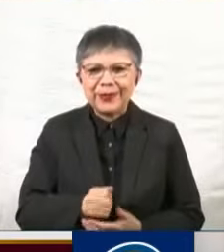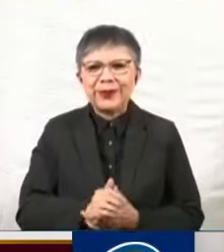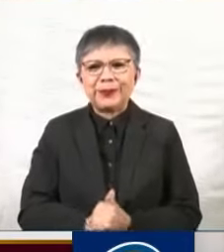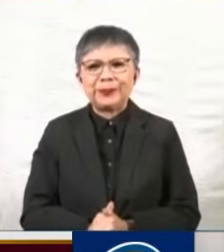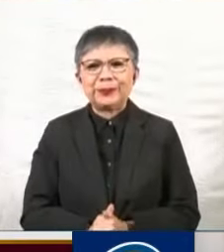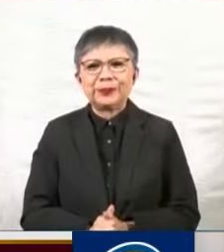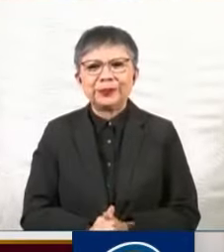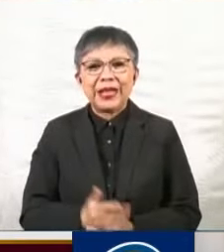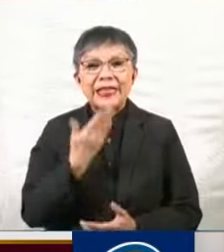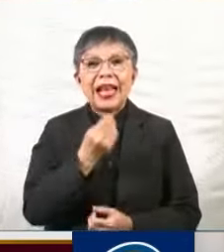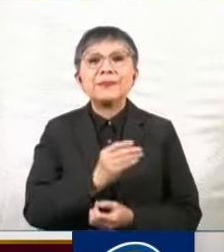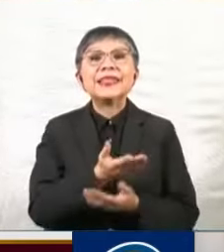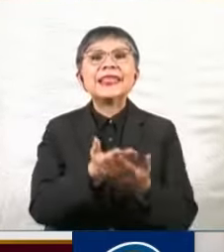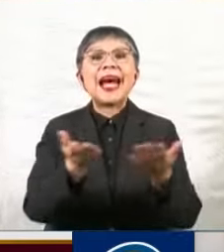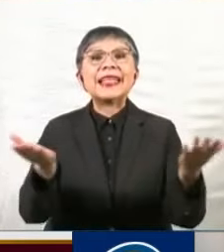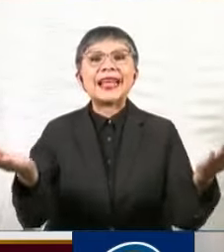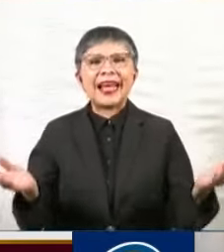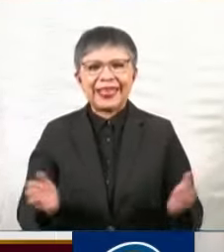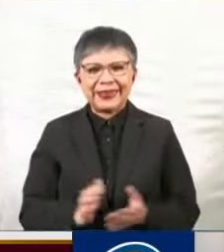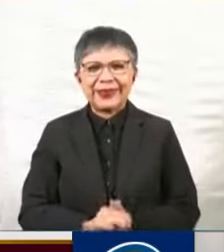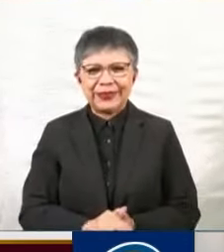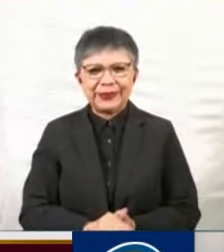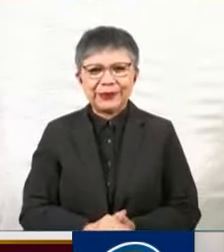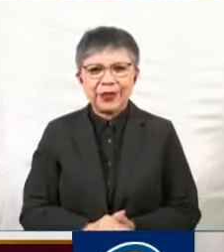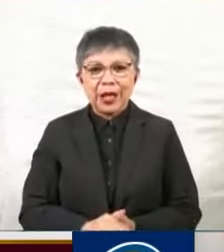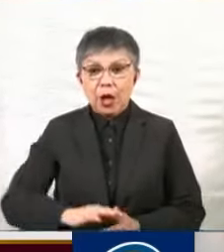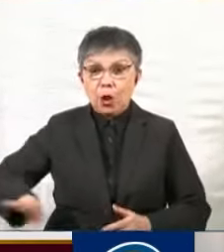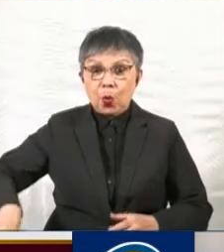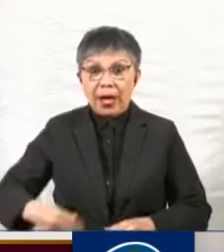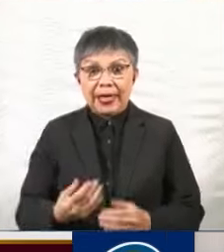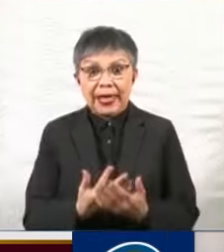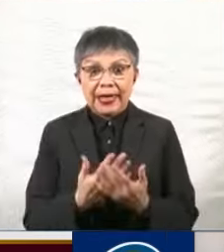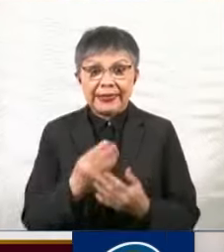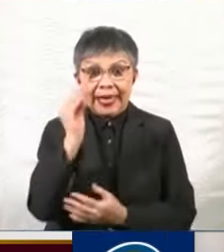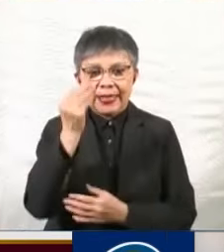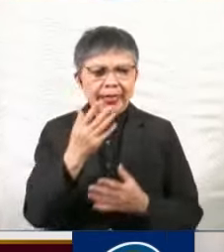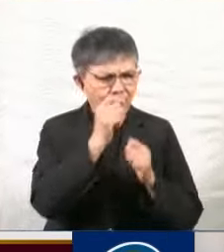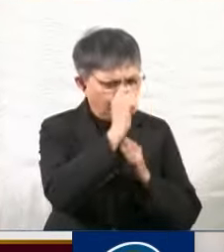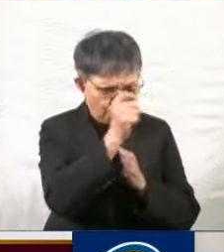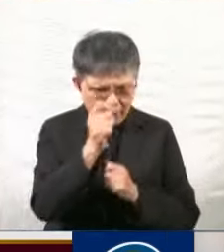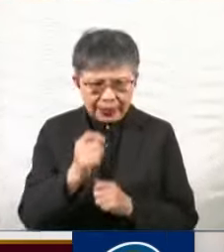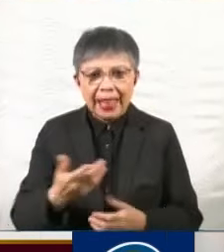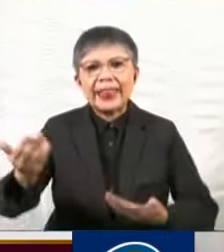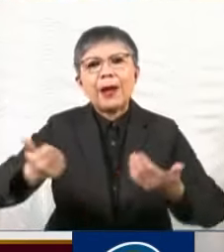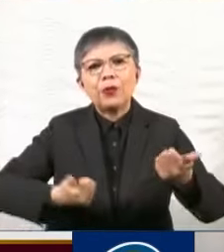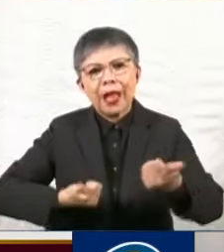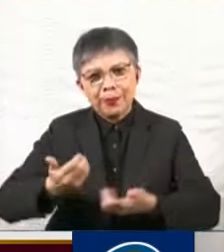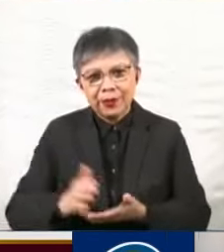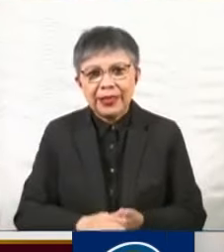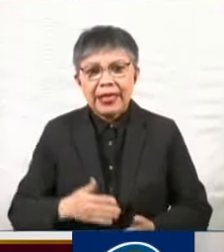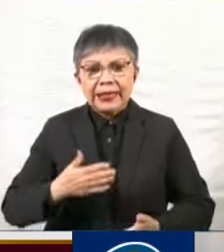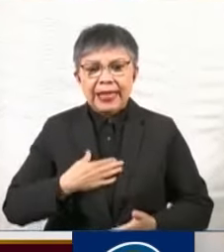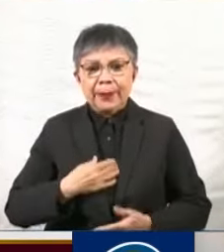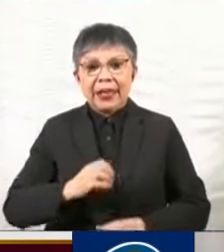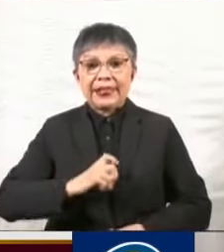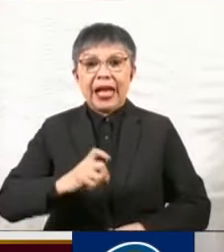Wak salam sejahtera bagi kita semua warga Jakarta yang saya hormati para hadirin yang terhormat saya